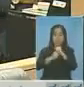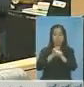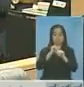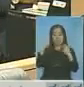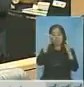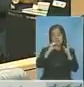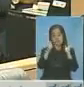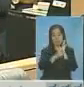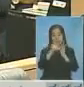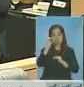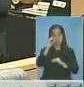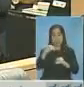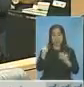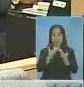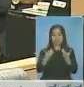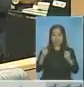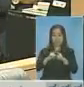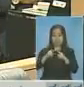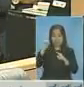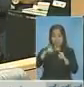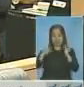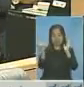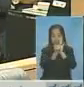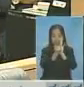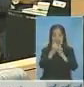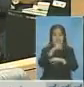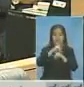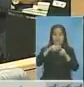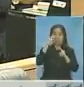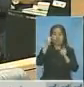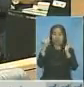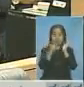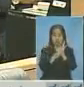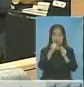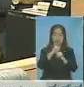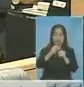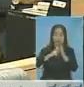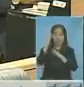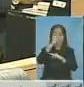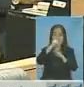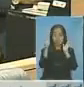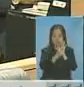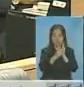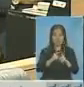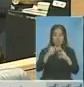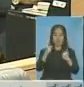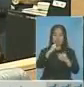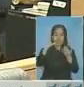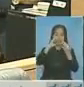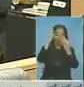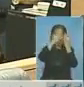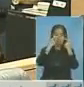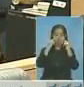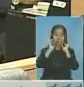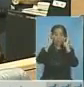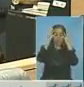ค่ะคือของทุกอย่างเนี่ยมันต้องตีตานะคะว่ามันทำผลิตเมื่อไหร่หมดอายุเมื่อไหร่พอไปทาเนี่ยถ้าไปทาหน้า